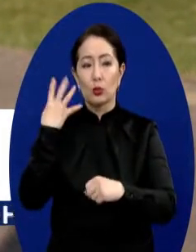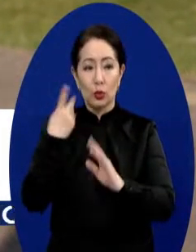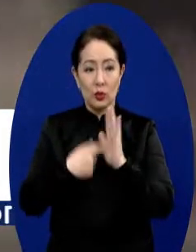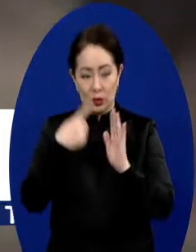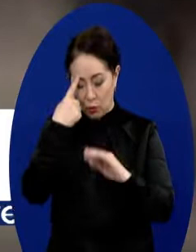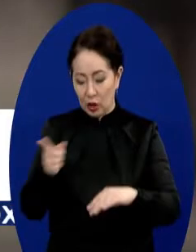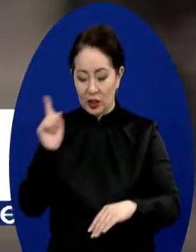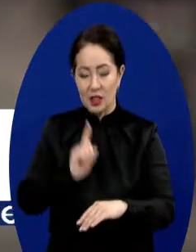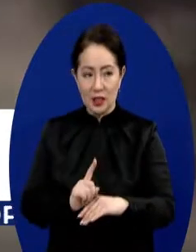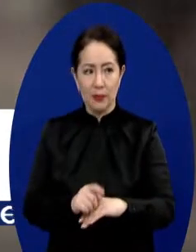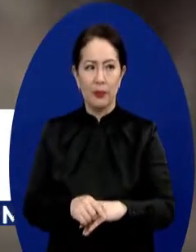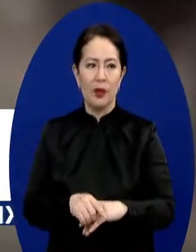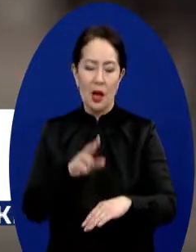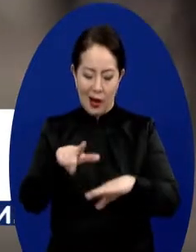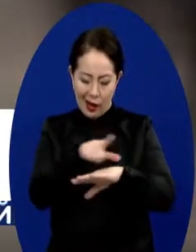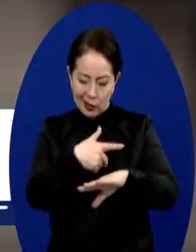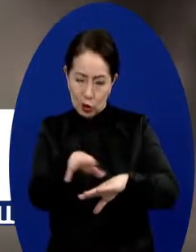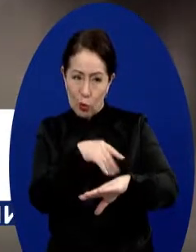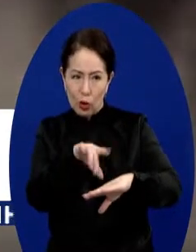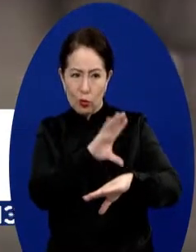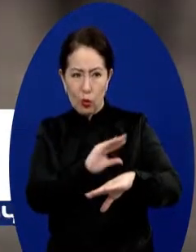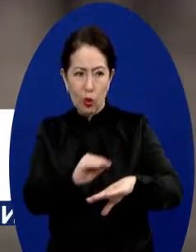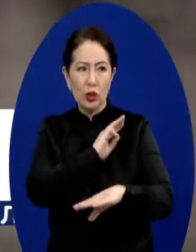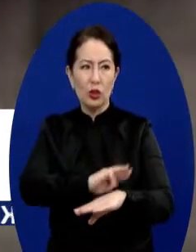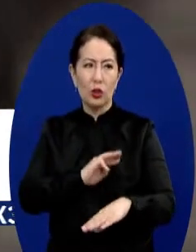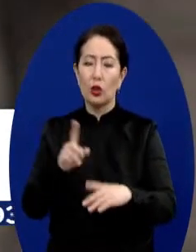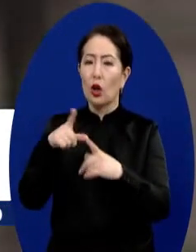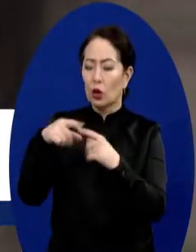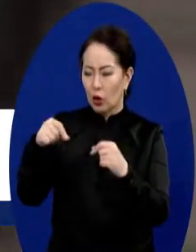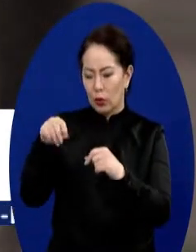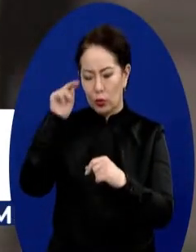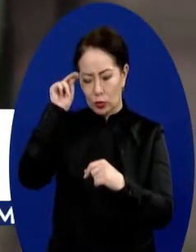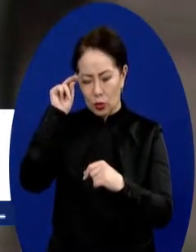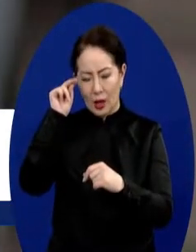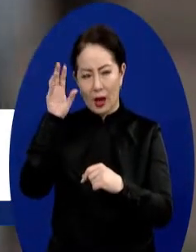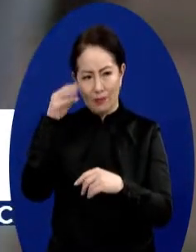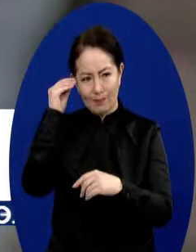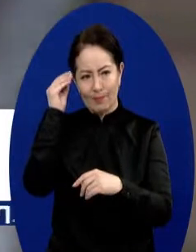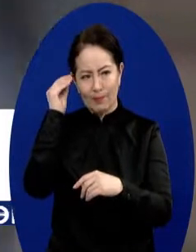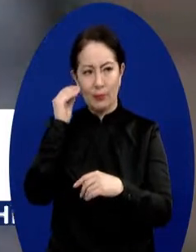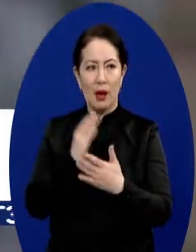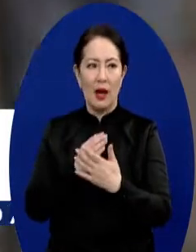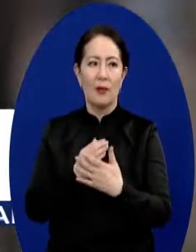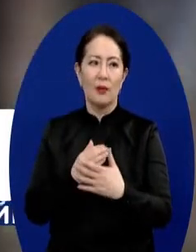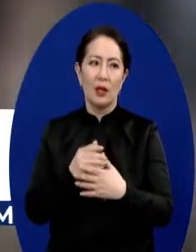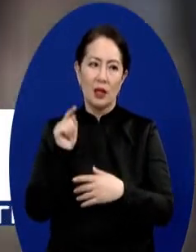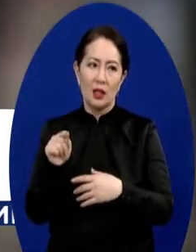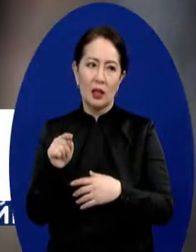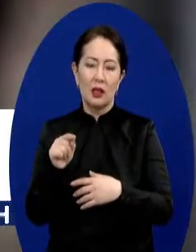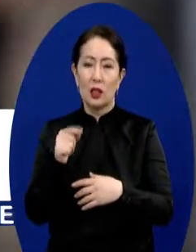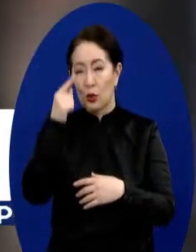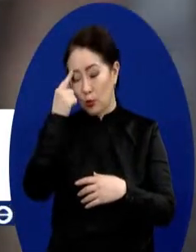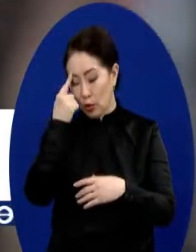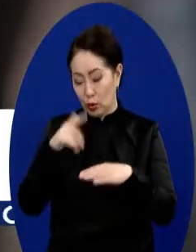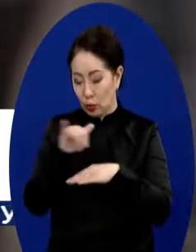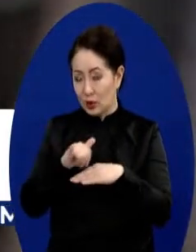ирсэн байгаа. Курсний бохирдлыг одоо бууруулахын тулд бас Японд суралцсан өөрийн төслийг бол одоо Монгол